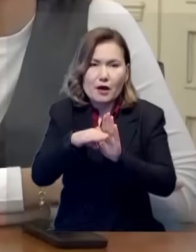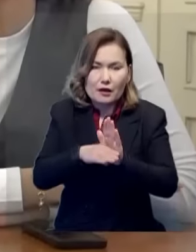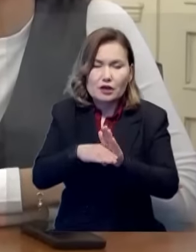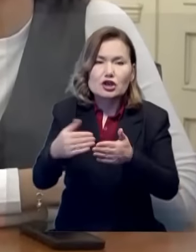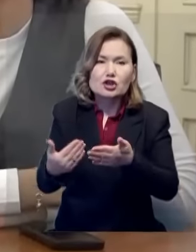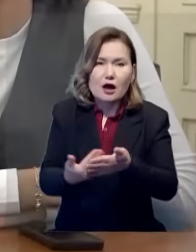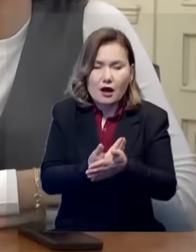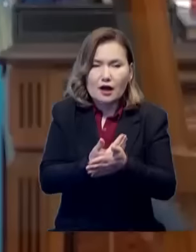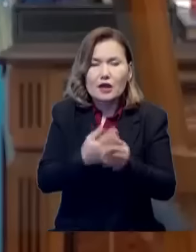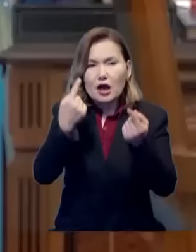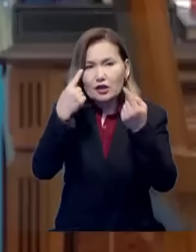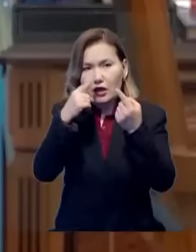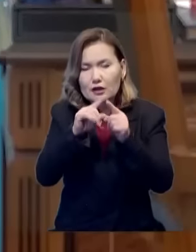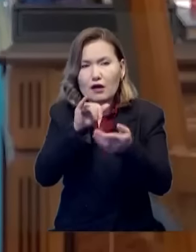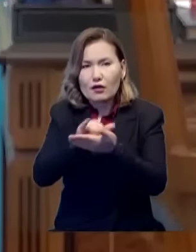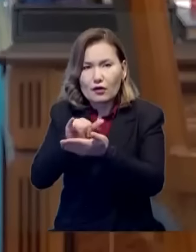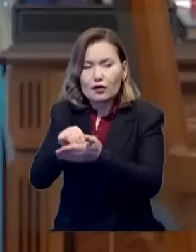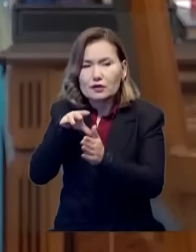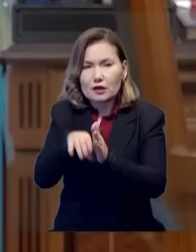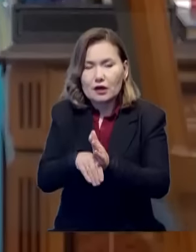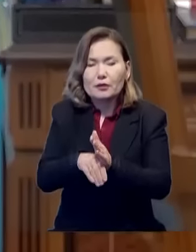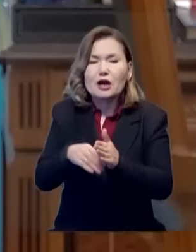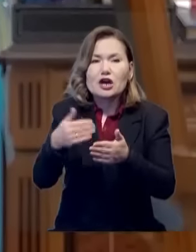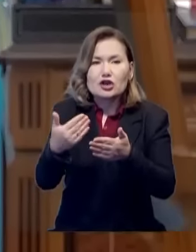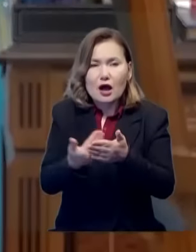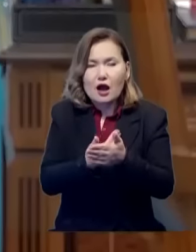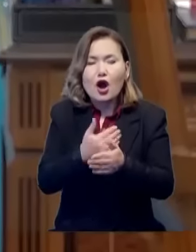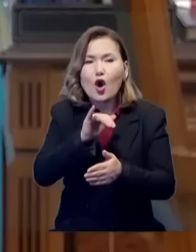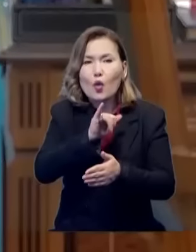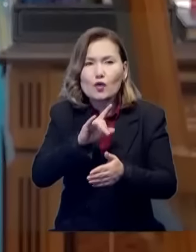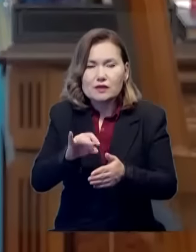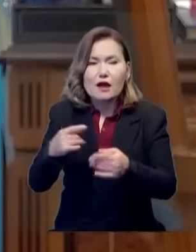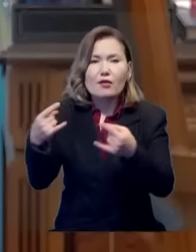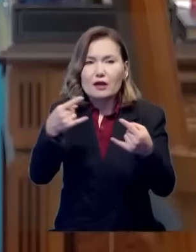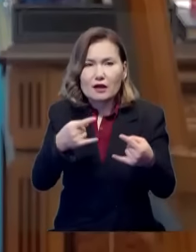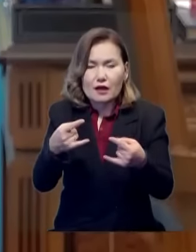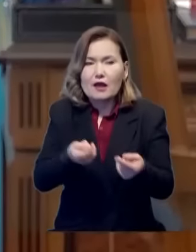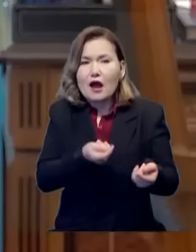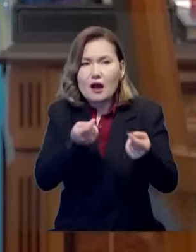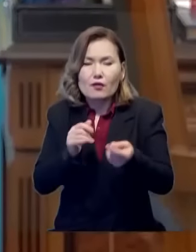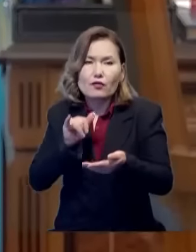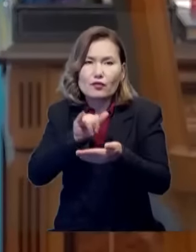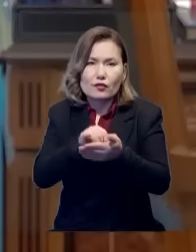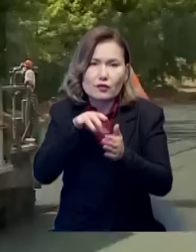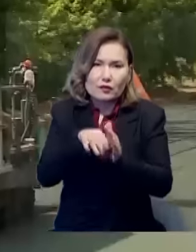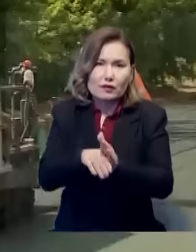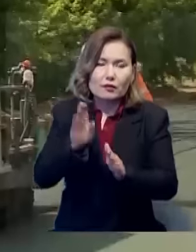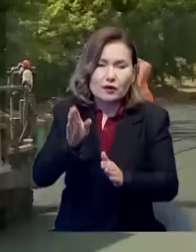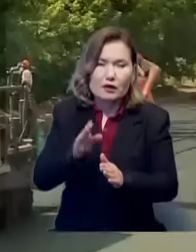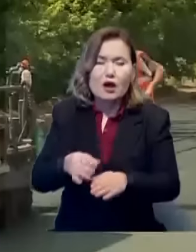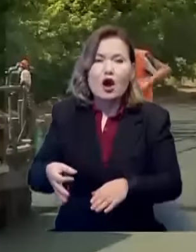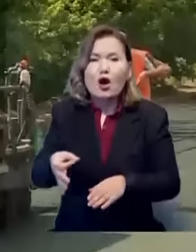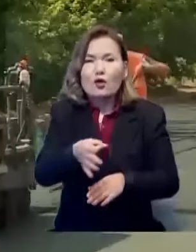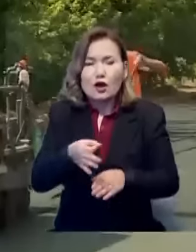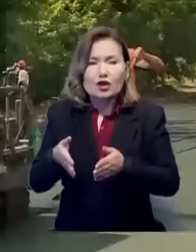жаңа технологиялармен, жаңа құрал жабдықтармен қазір пайдаланып жатыр ғой бүкіл дүниежүзі. Біз солардан қалмауымыз керек. Өңірде